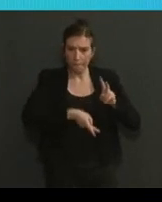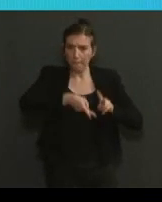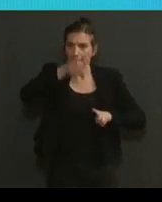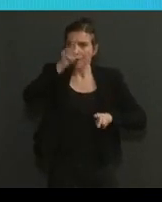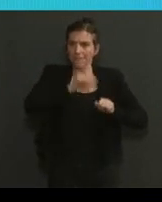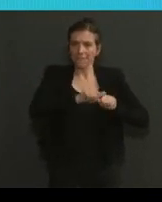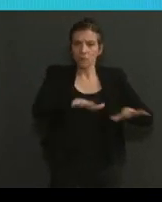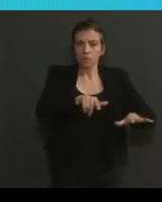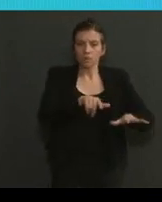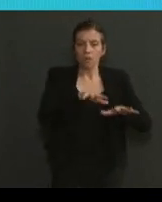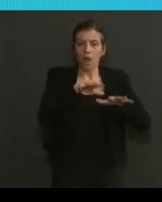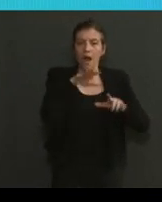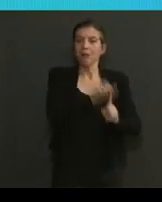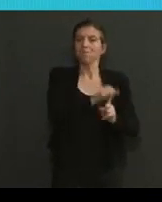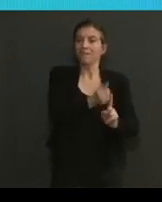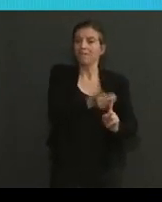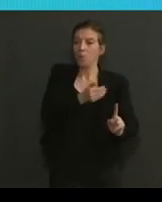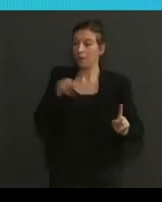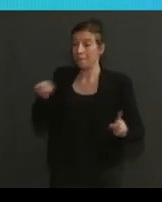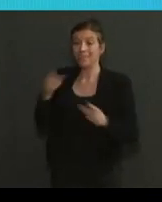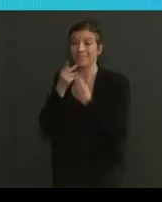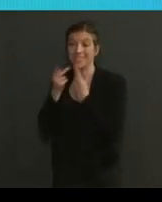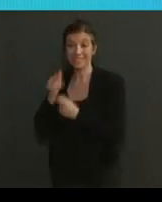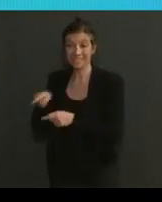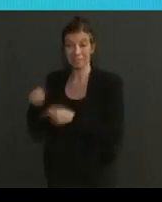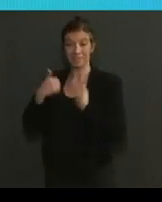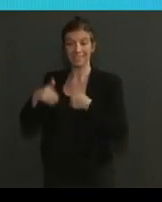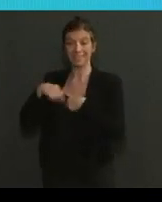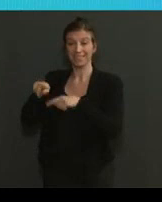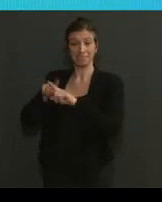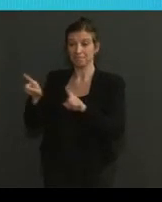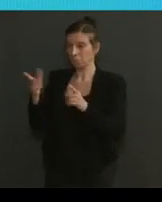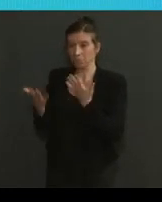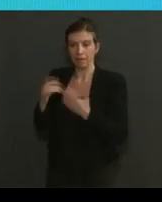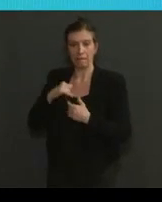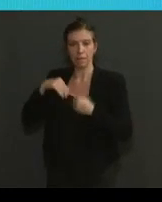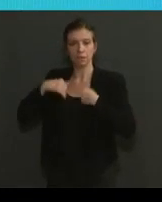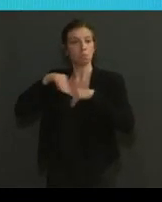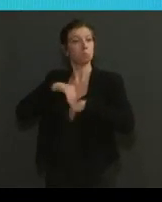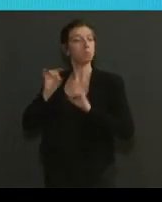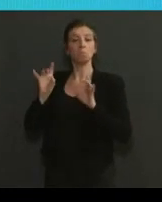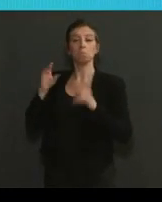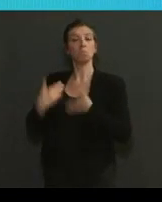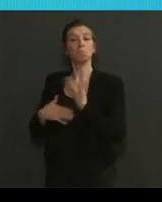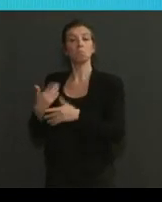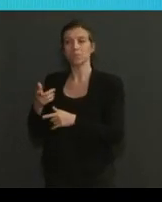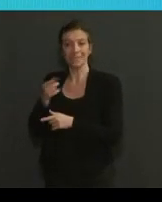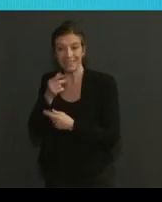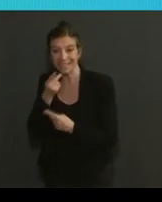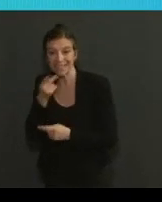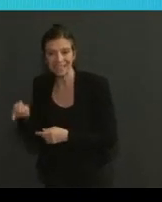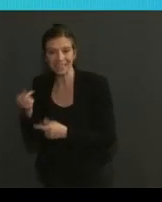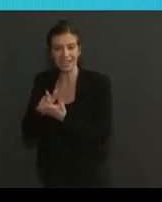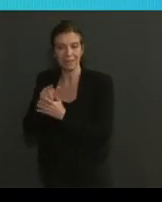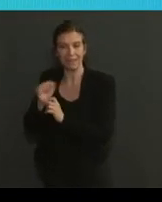Bijvoorbeeld bij mensen die niet getest worden omdat ze geen of weinig symptomen vertonen. Het systeem kan